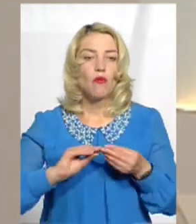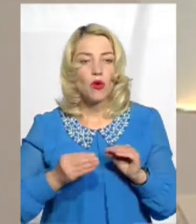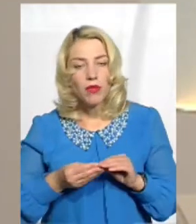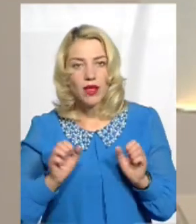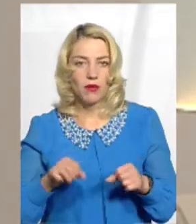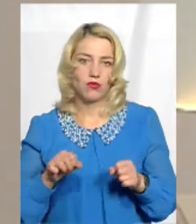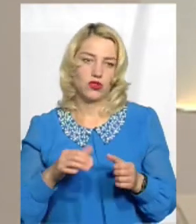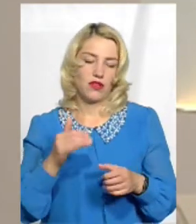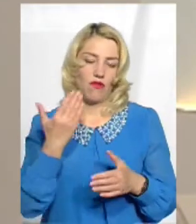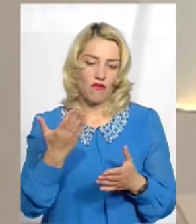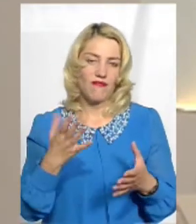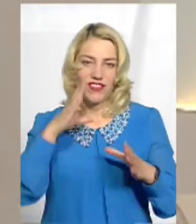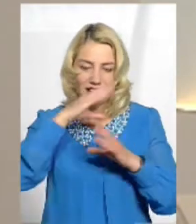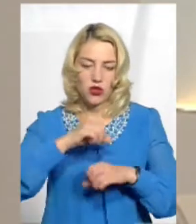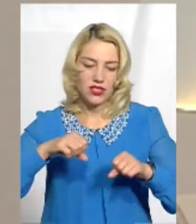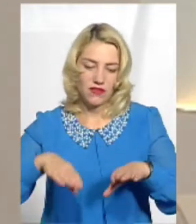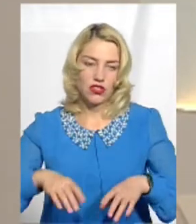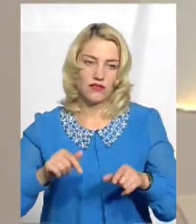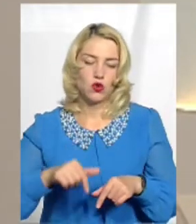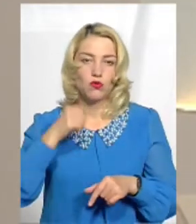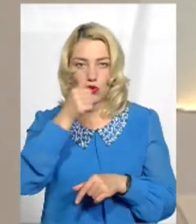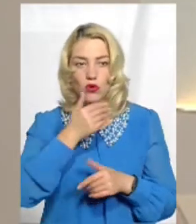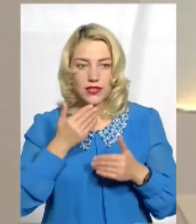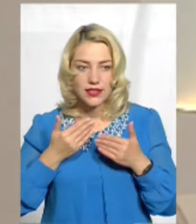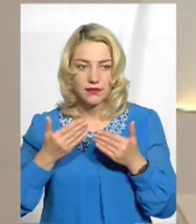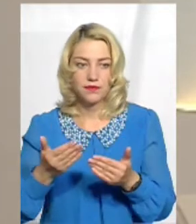проблеми, можливо, вам вдалося вирішити саме цього року?